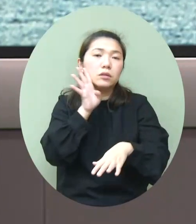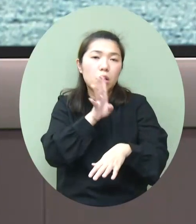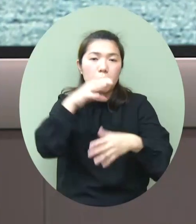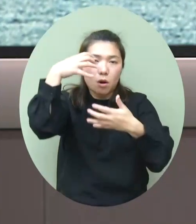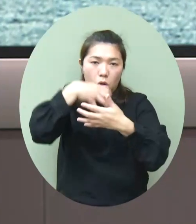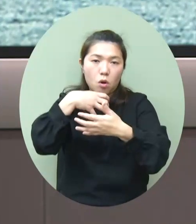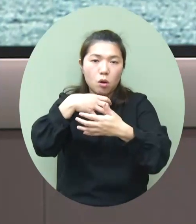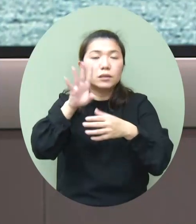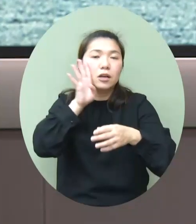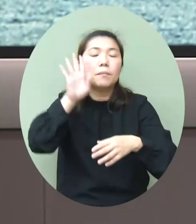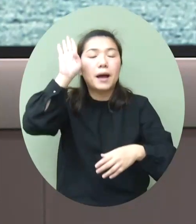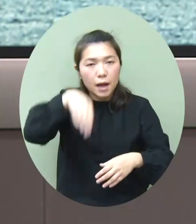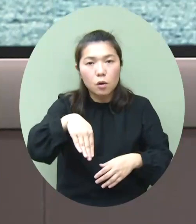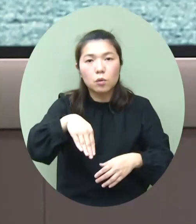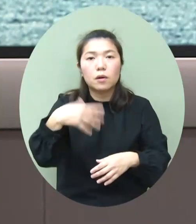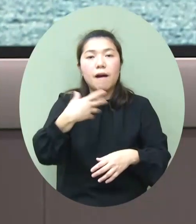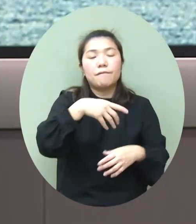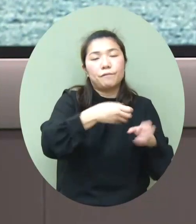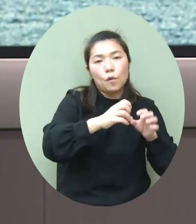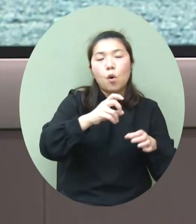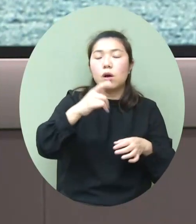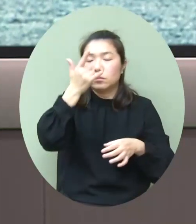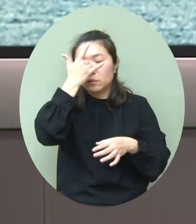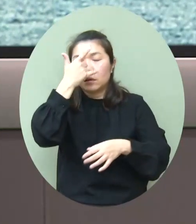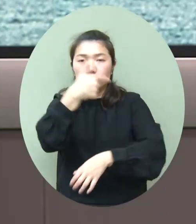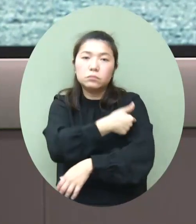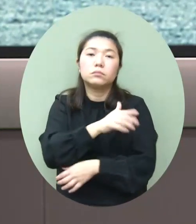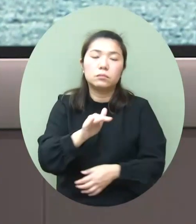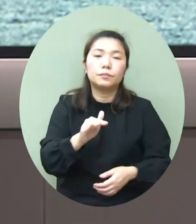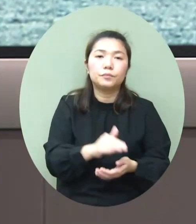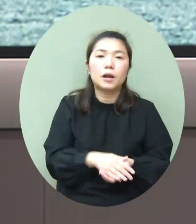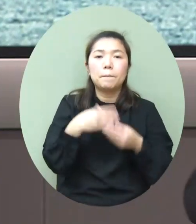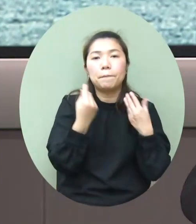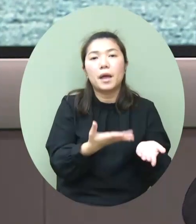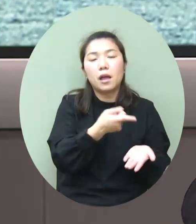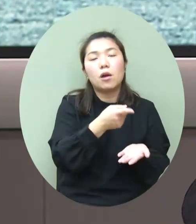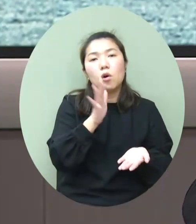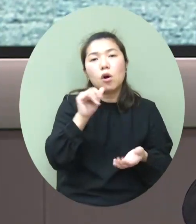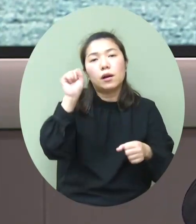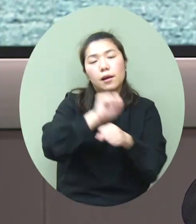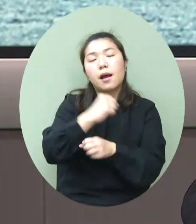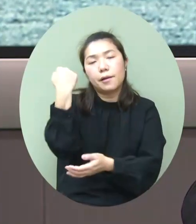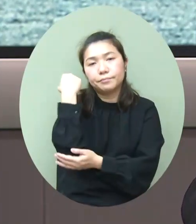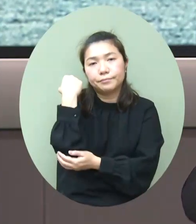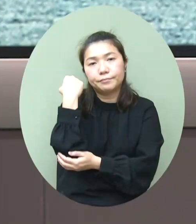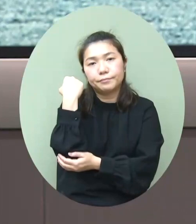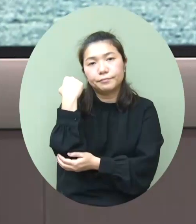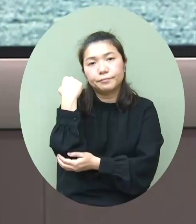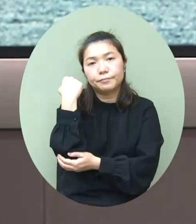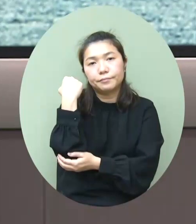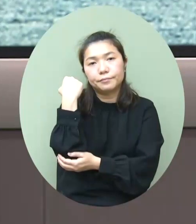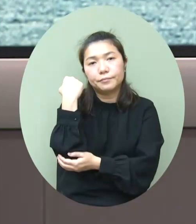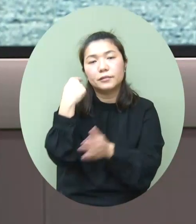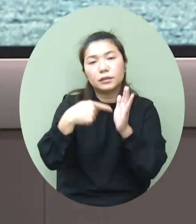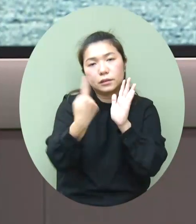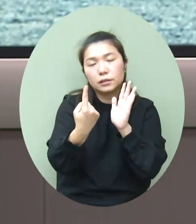可以打复必泰或者是科兴，让他们的免疫系统可以得到更